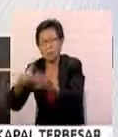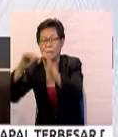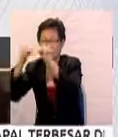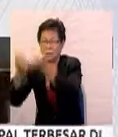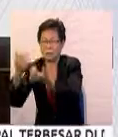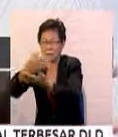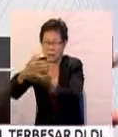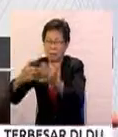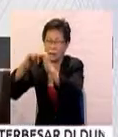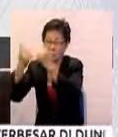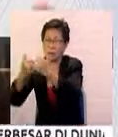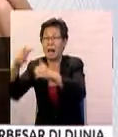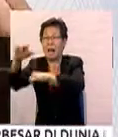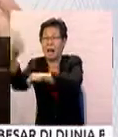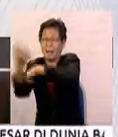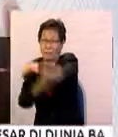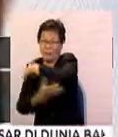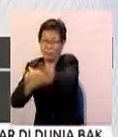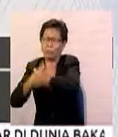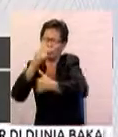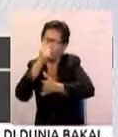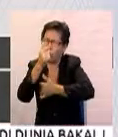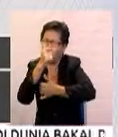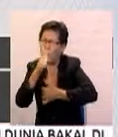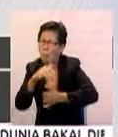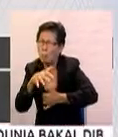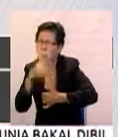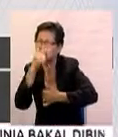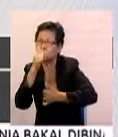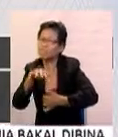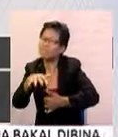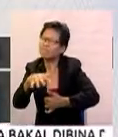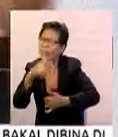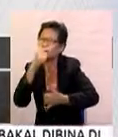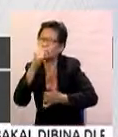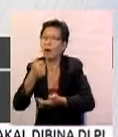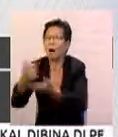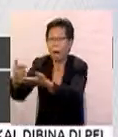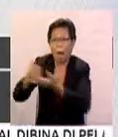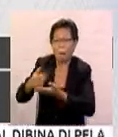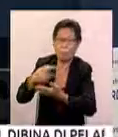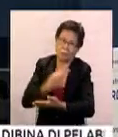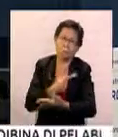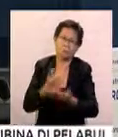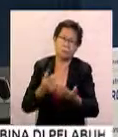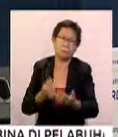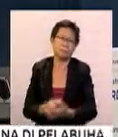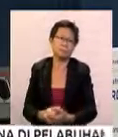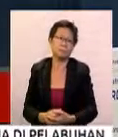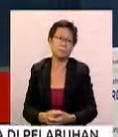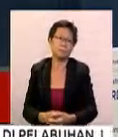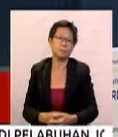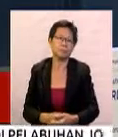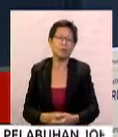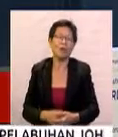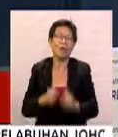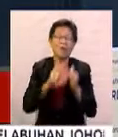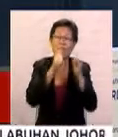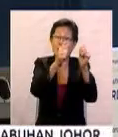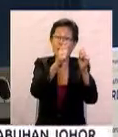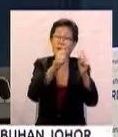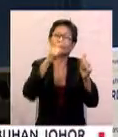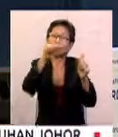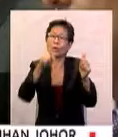agencies from other countries which is quite interested to assist us in this. So. Terdahulu,